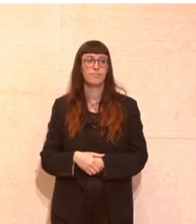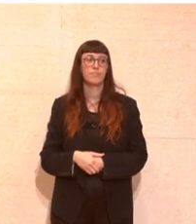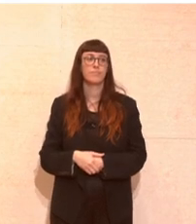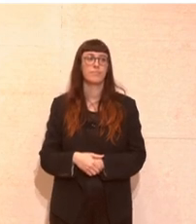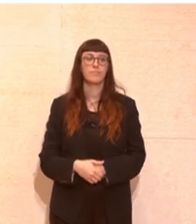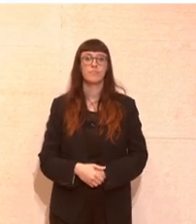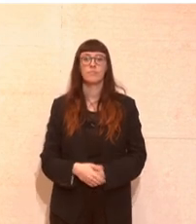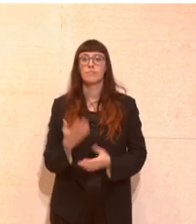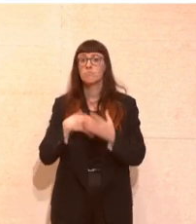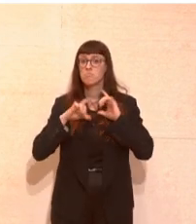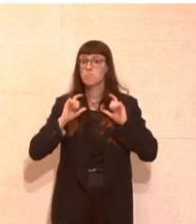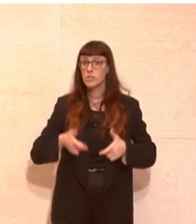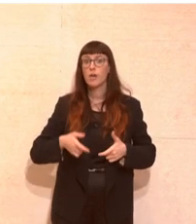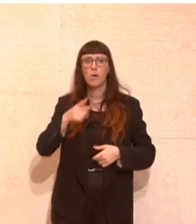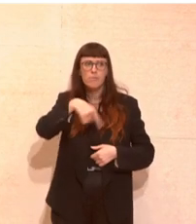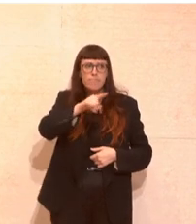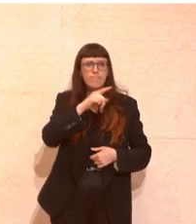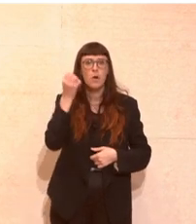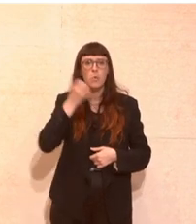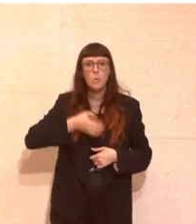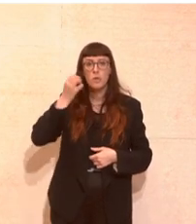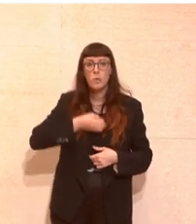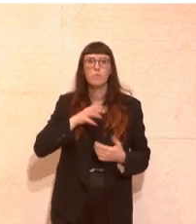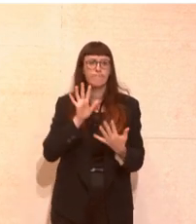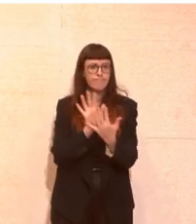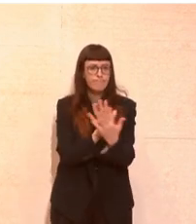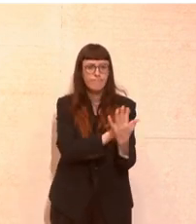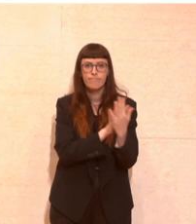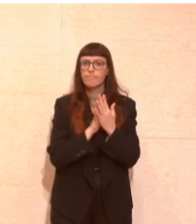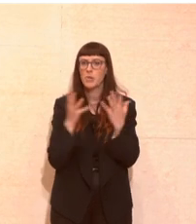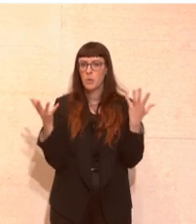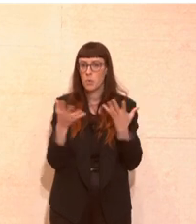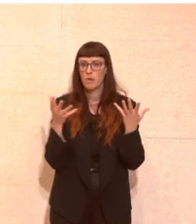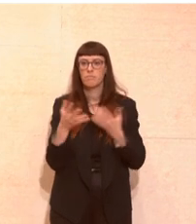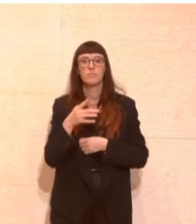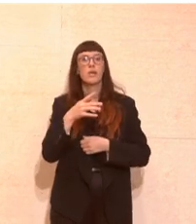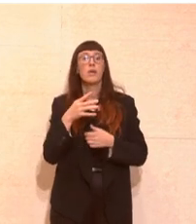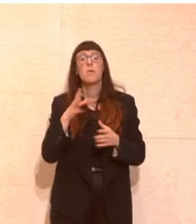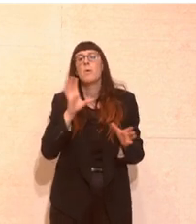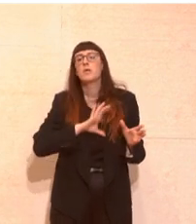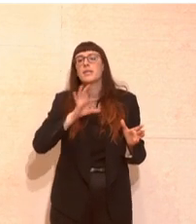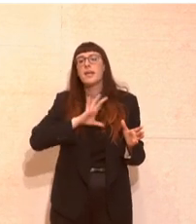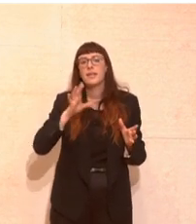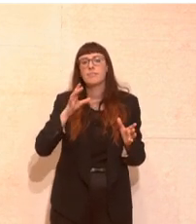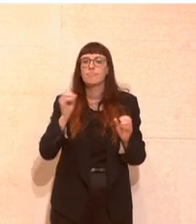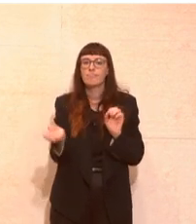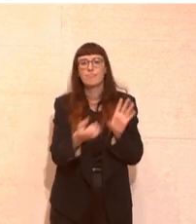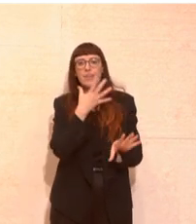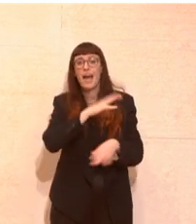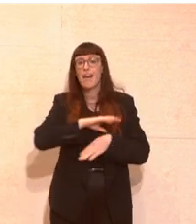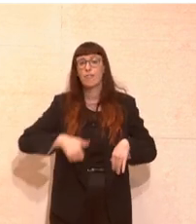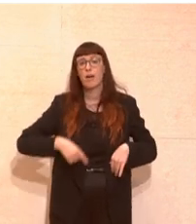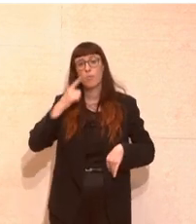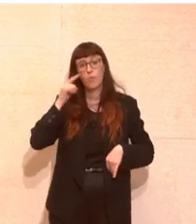vous, dans les écoles. Et je pense que ça, c'est un peu la diapositive qui doit vous rester en tête, j'espère. C'est pour ça que je la montre